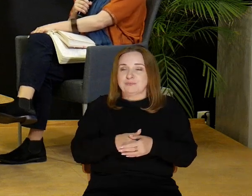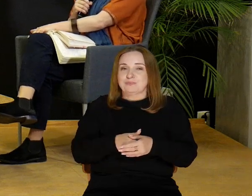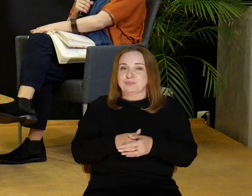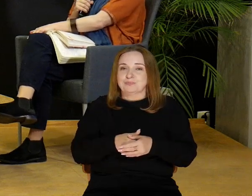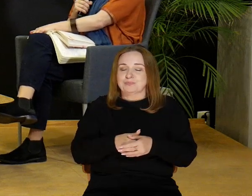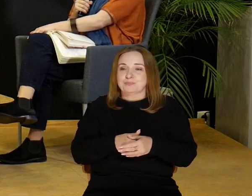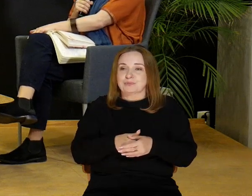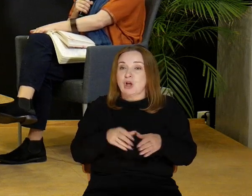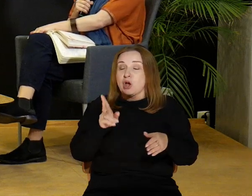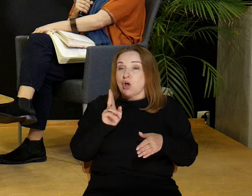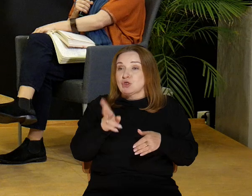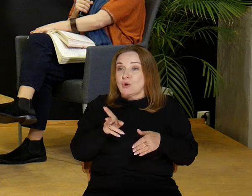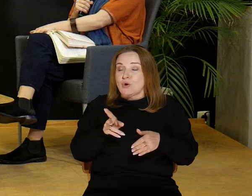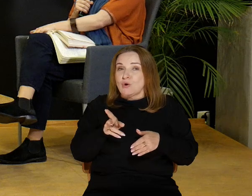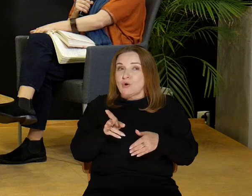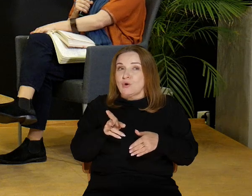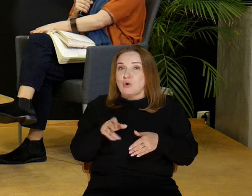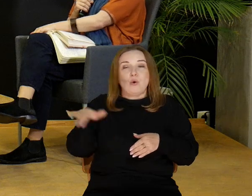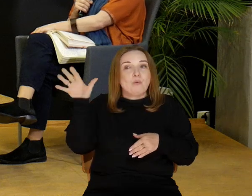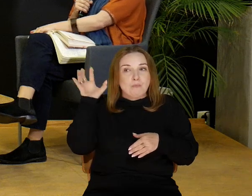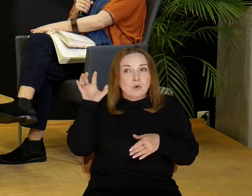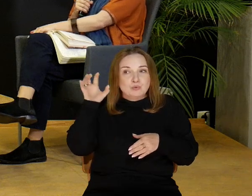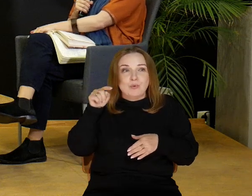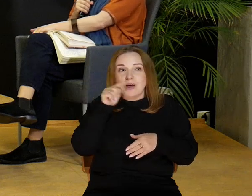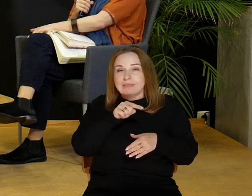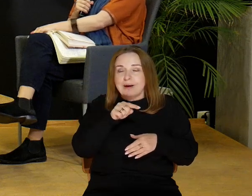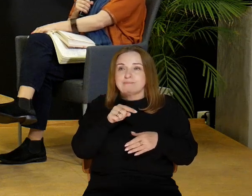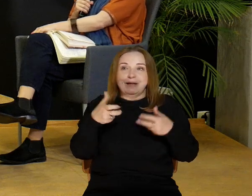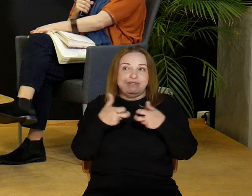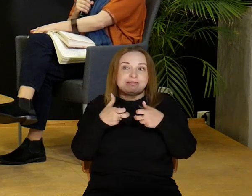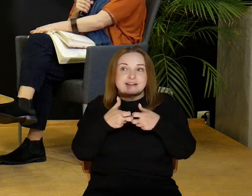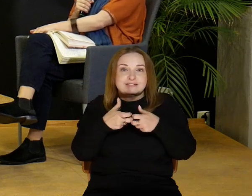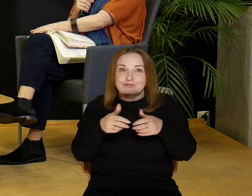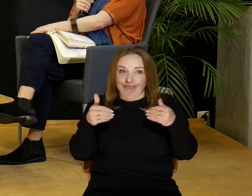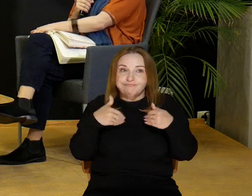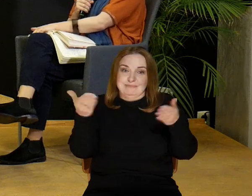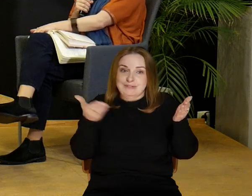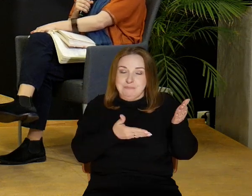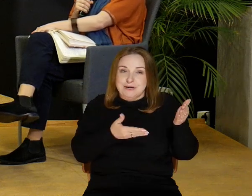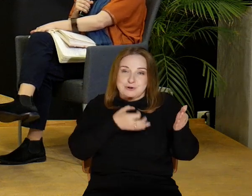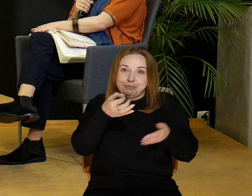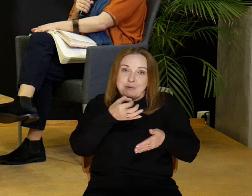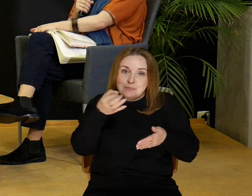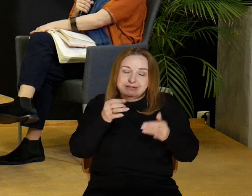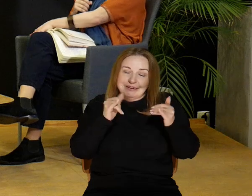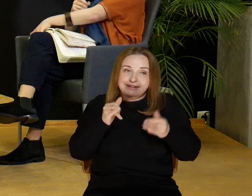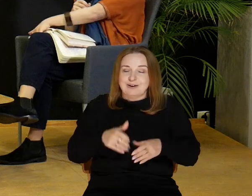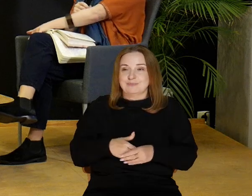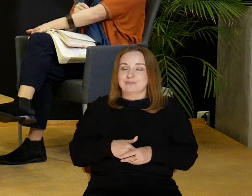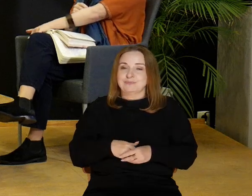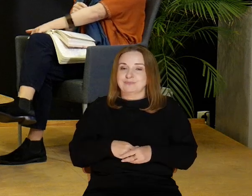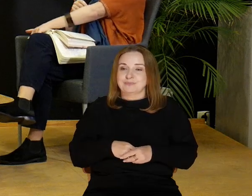publiczności, która wysłuchuje tej dyskusji online, więc zapraszamy teraz do zadawania pytań.